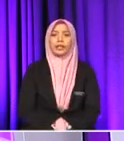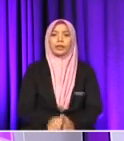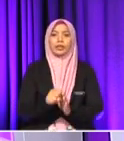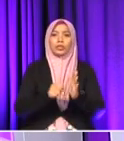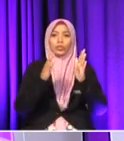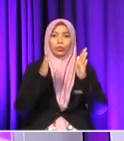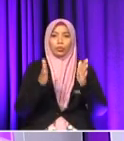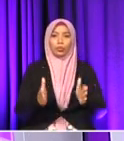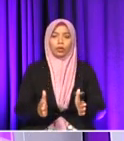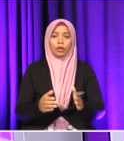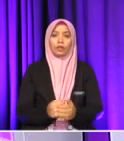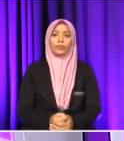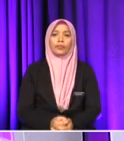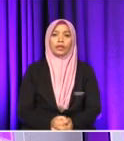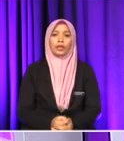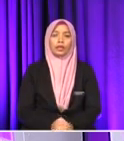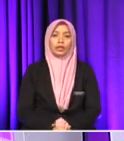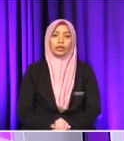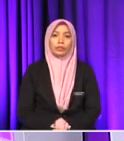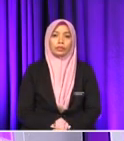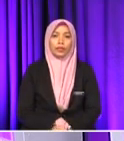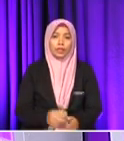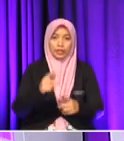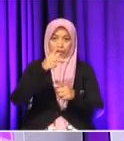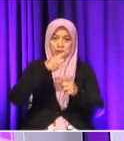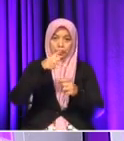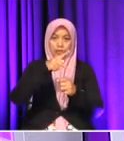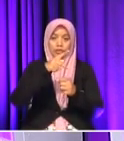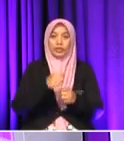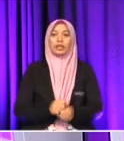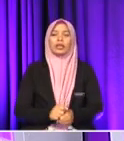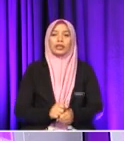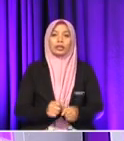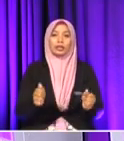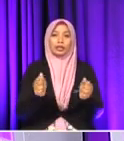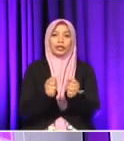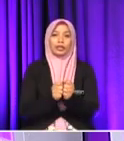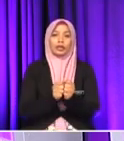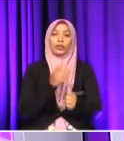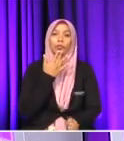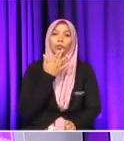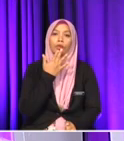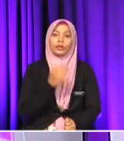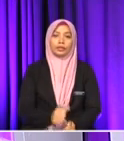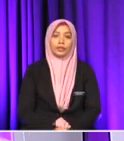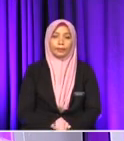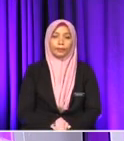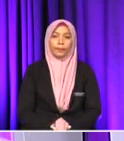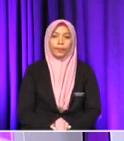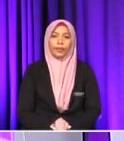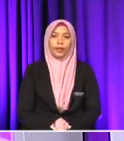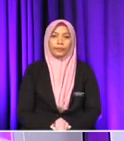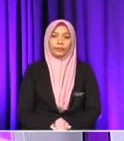audien di situ kita beli kaitkan ya cukup ini itu dengan u sehingga ini seperti itu